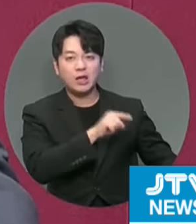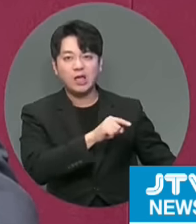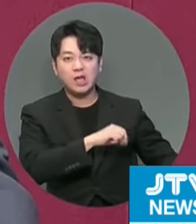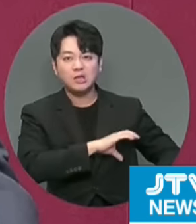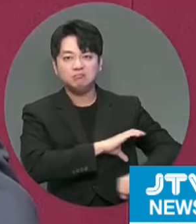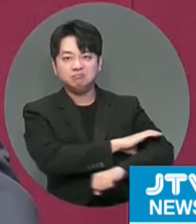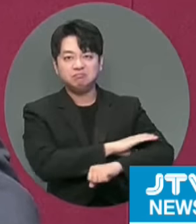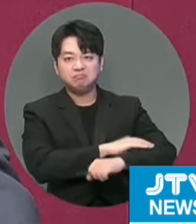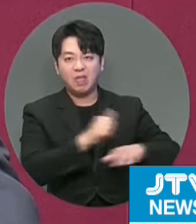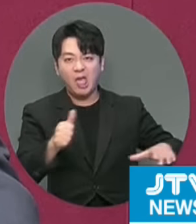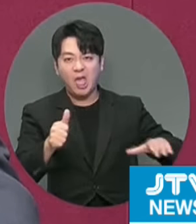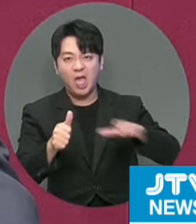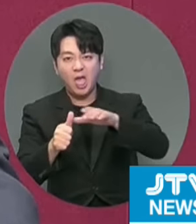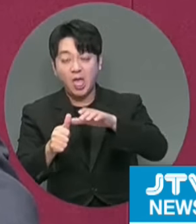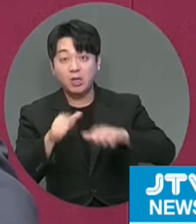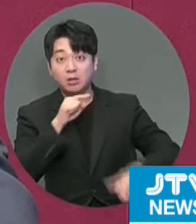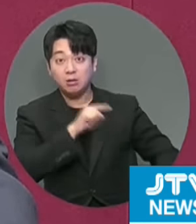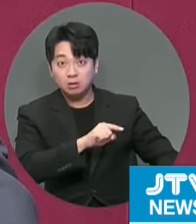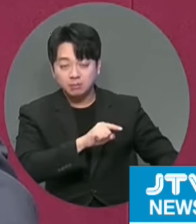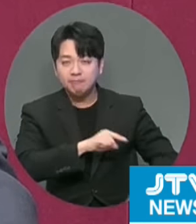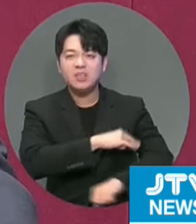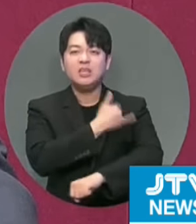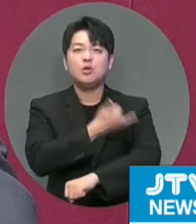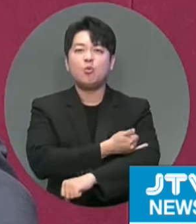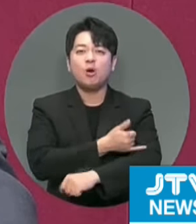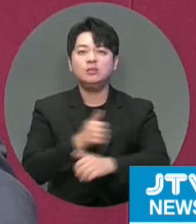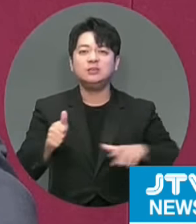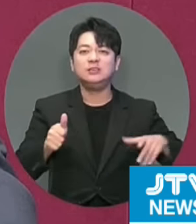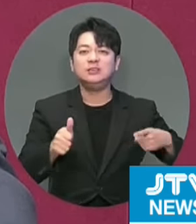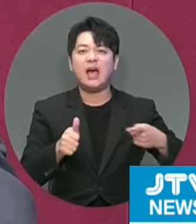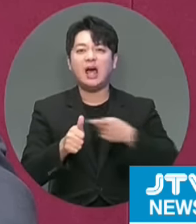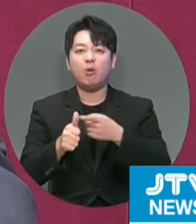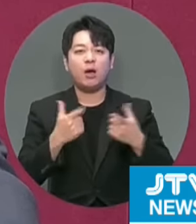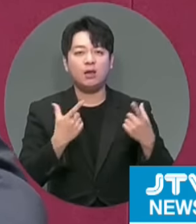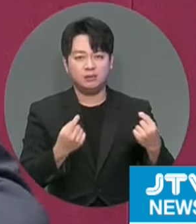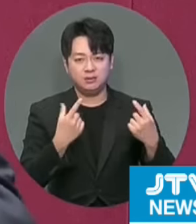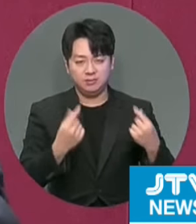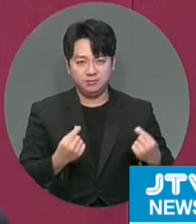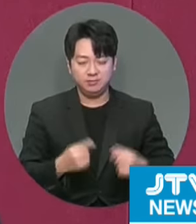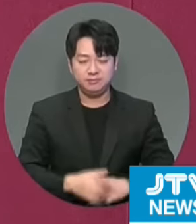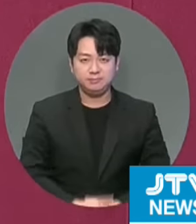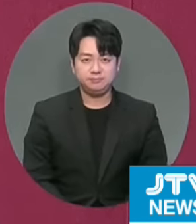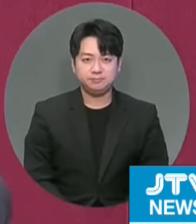이것을 인격 사례라고 이야기하고 있습니다.